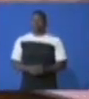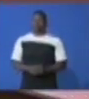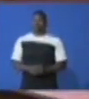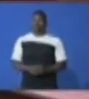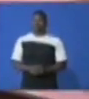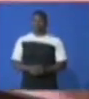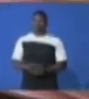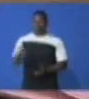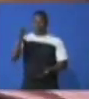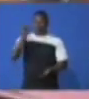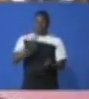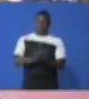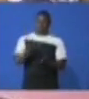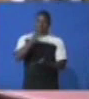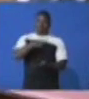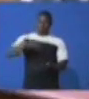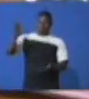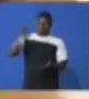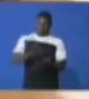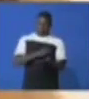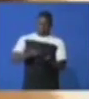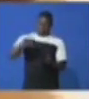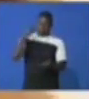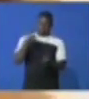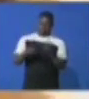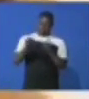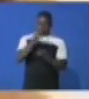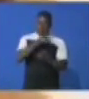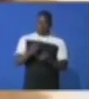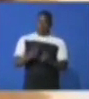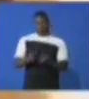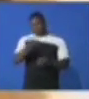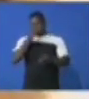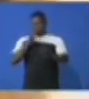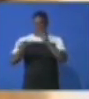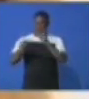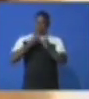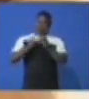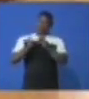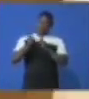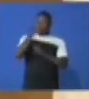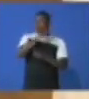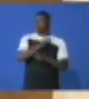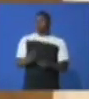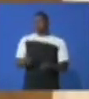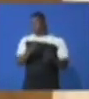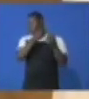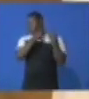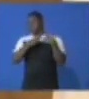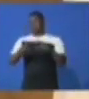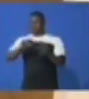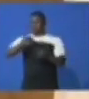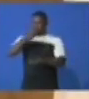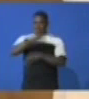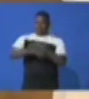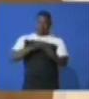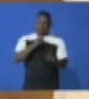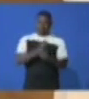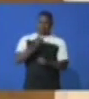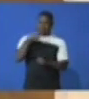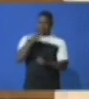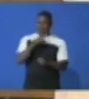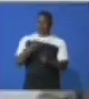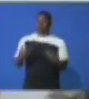Cette signature sonne la fin d'une période de négociations qui a duré une dizaine d'années. Des négociations qui